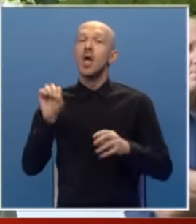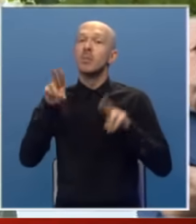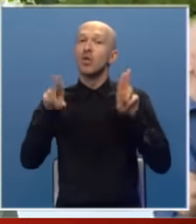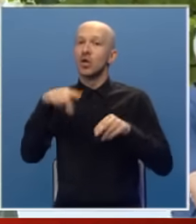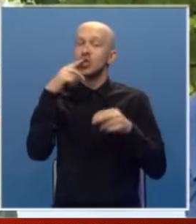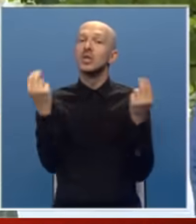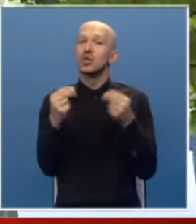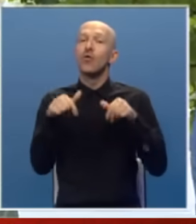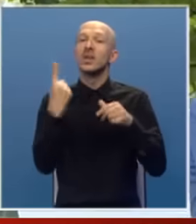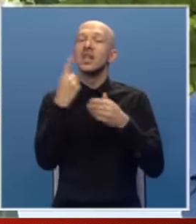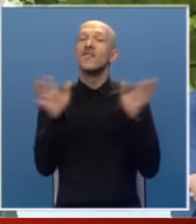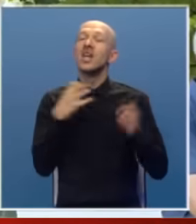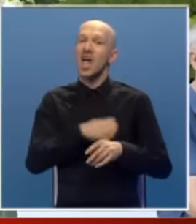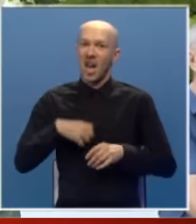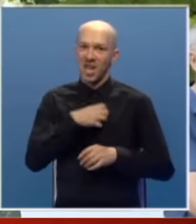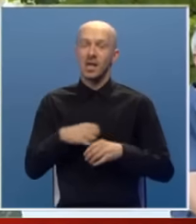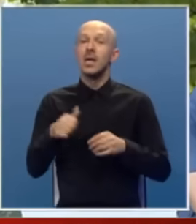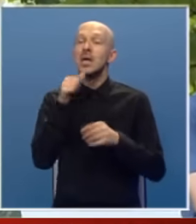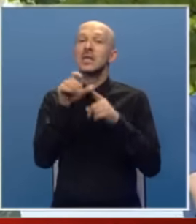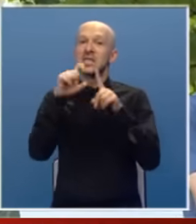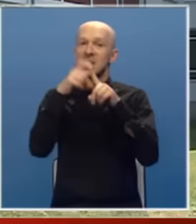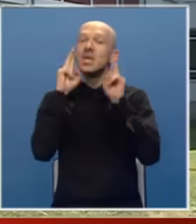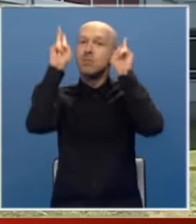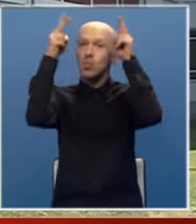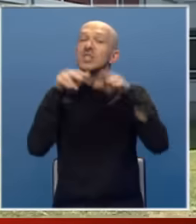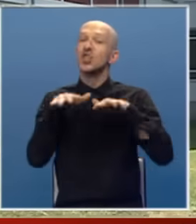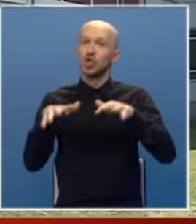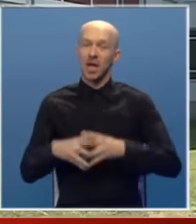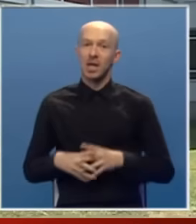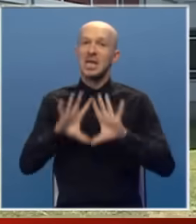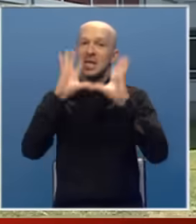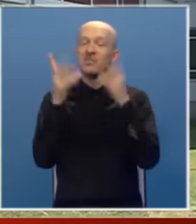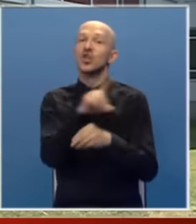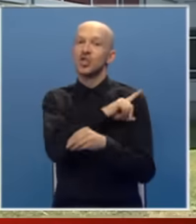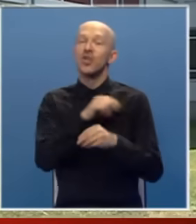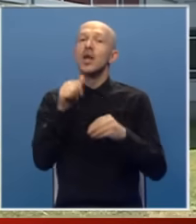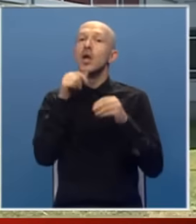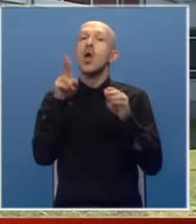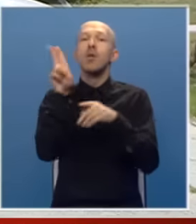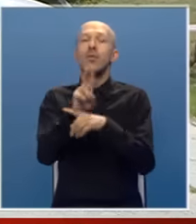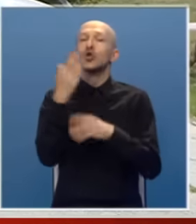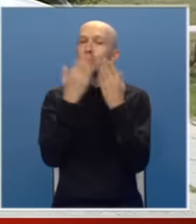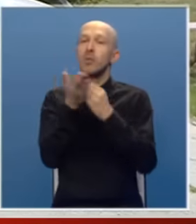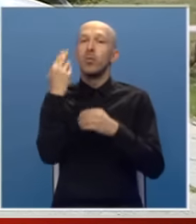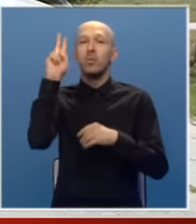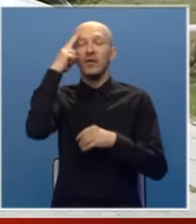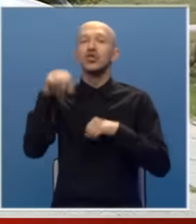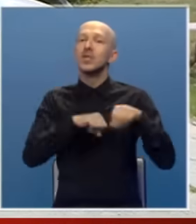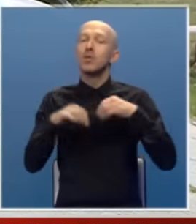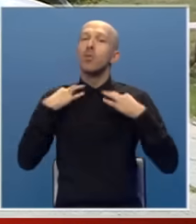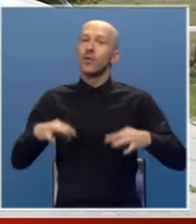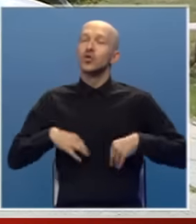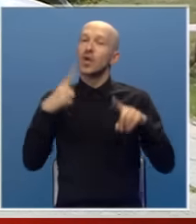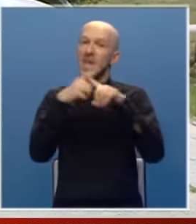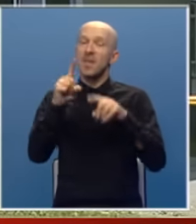reći zašto. Ovo je jedna velika tragedija i za Sanski most i šire. Sve žrtve i domara škole poznavao je i bivši direktor i profesor